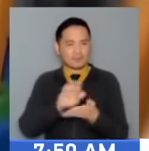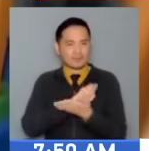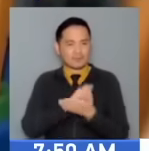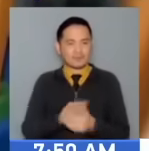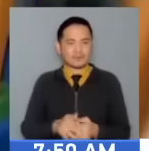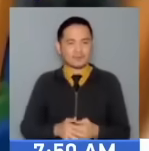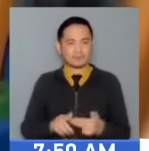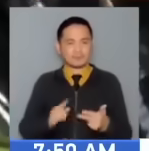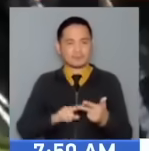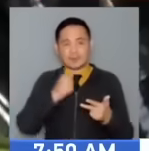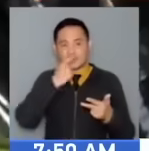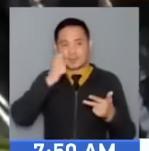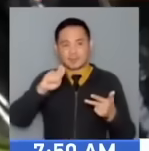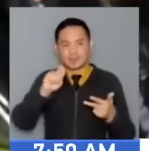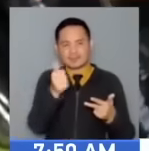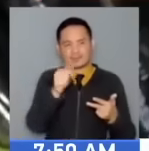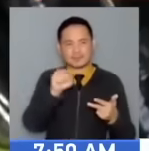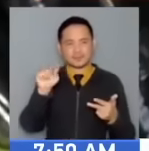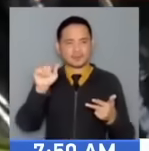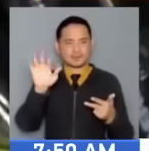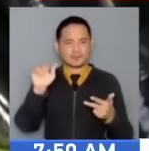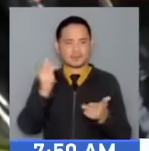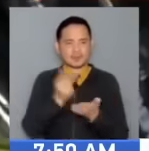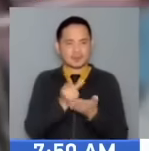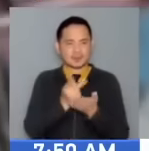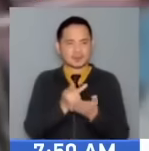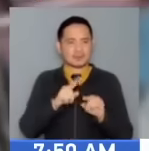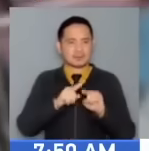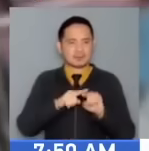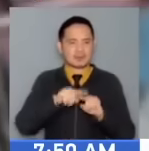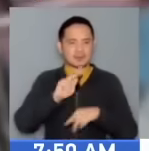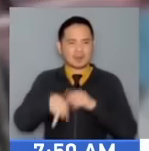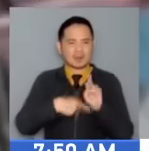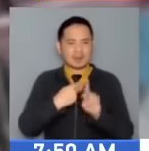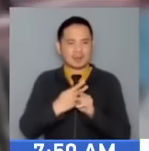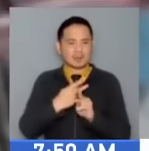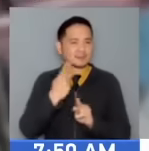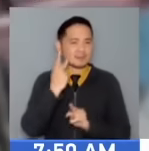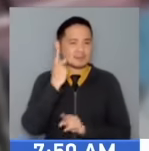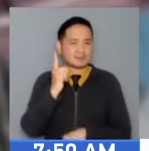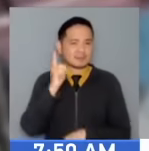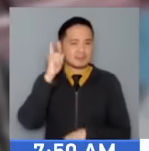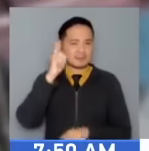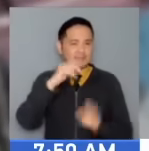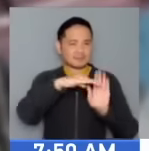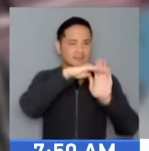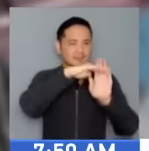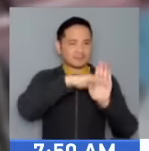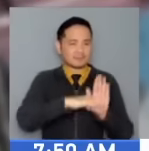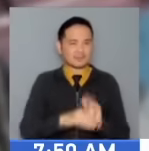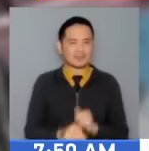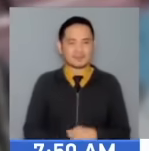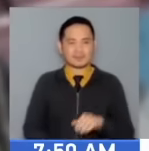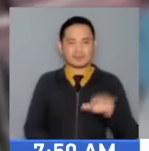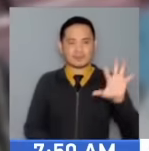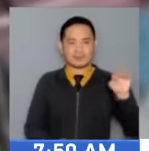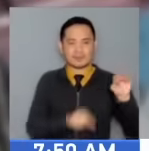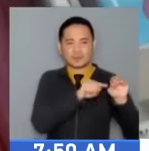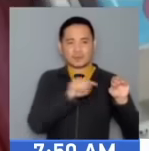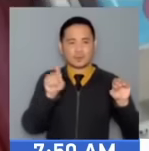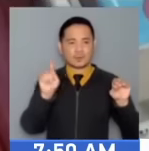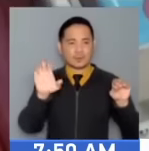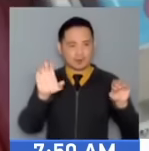presyo depende sa klase. 10 pesos ang ballpen. Nasa 50 to 100 pesos naman ang pencil case depende sa